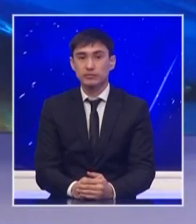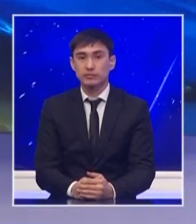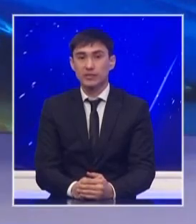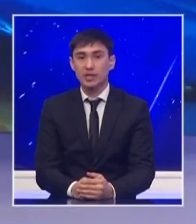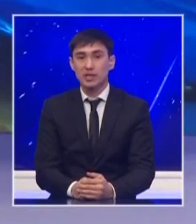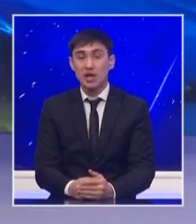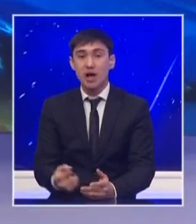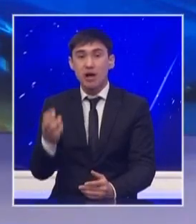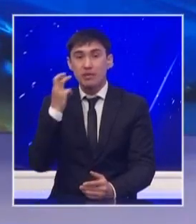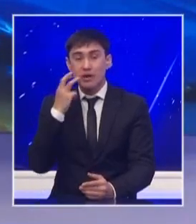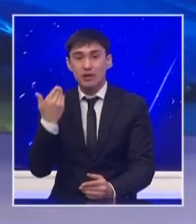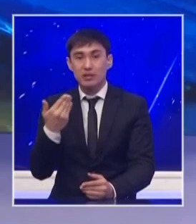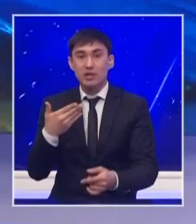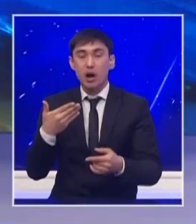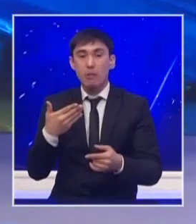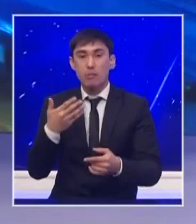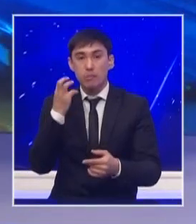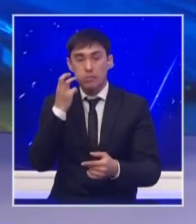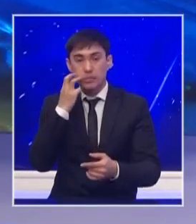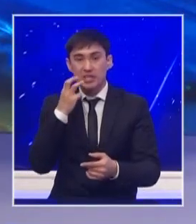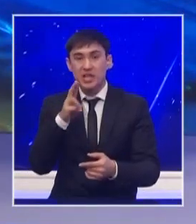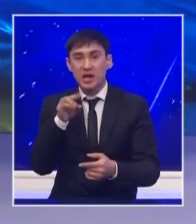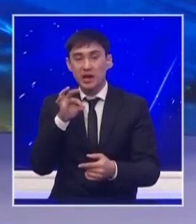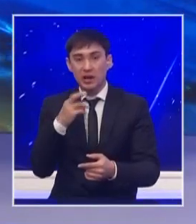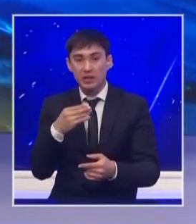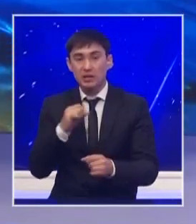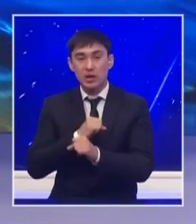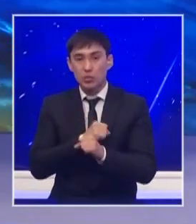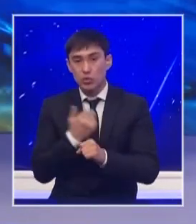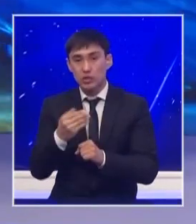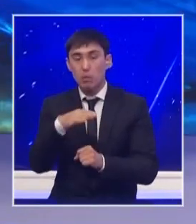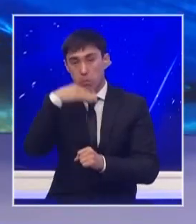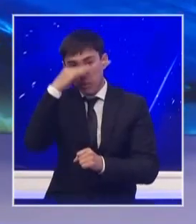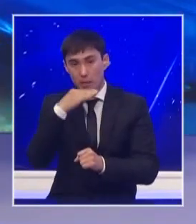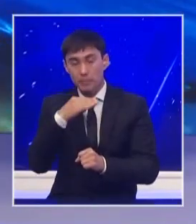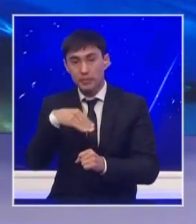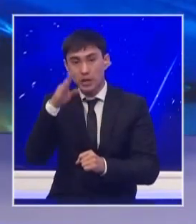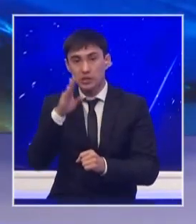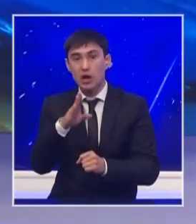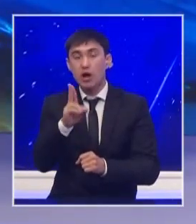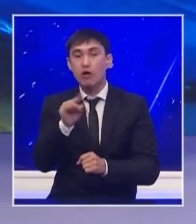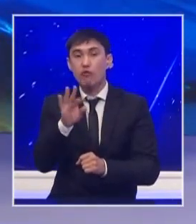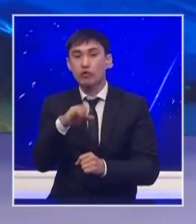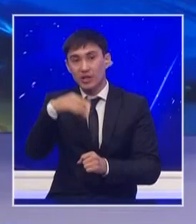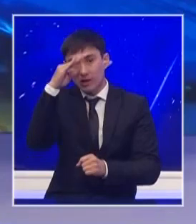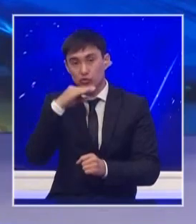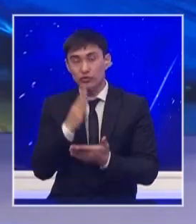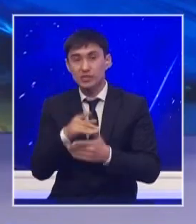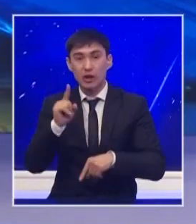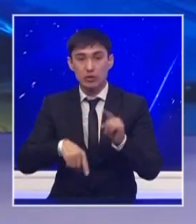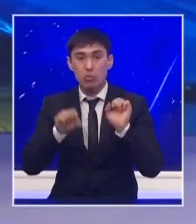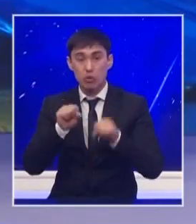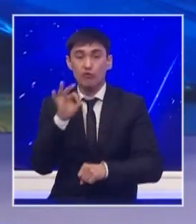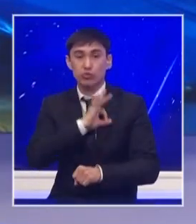декрет для пап в Казахстане предлагают ввести отцовскую квоту в программе предусмотрено то что родитель может воспользоваться